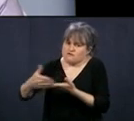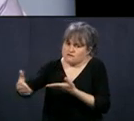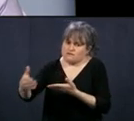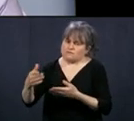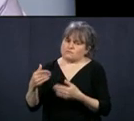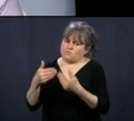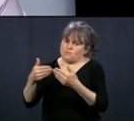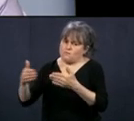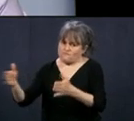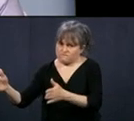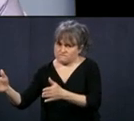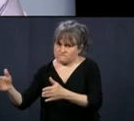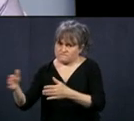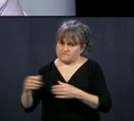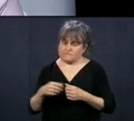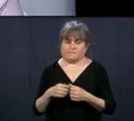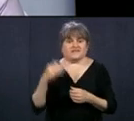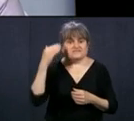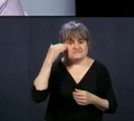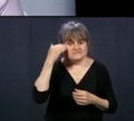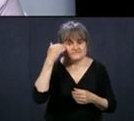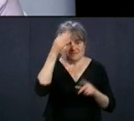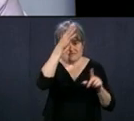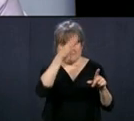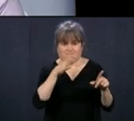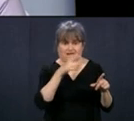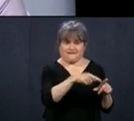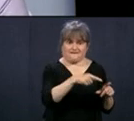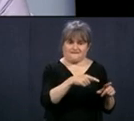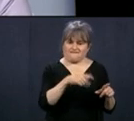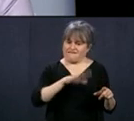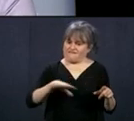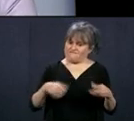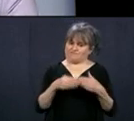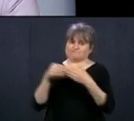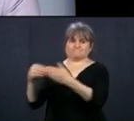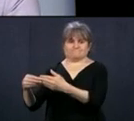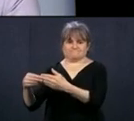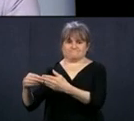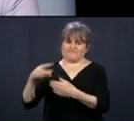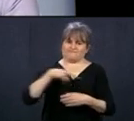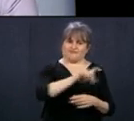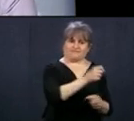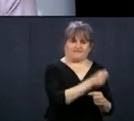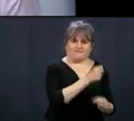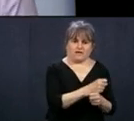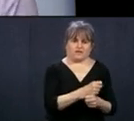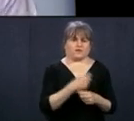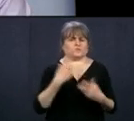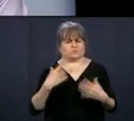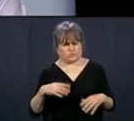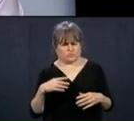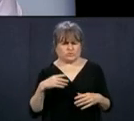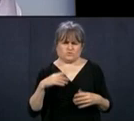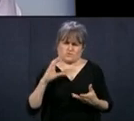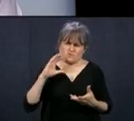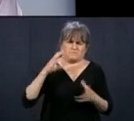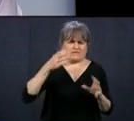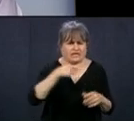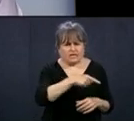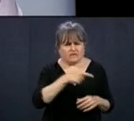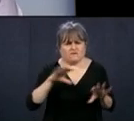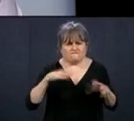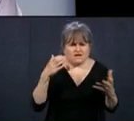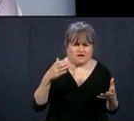la réouverture. On est bien conscient que ça peut compliquer les choses pour certains parents, compliquer l'organisation pour certains